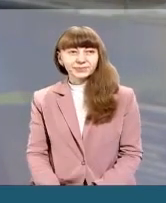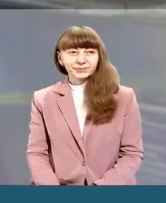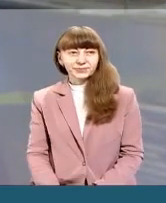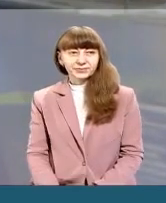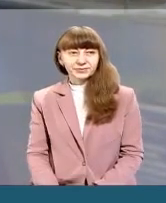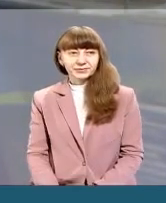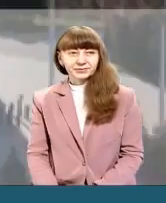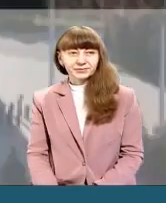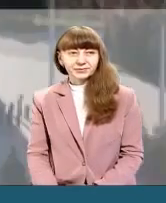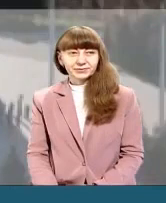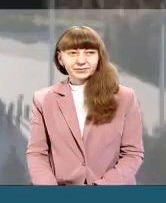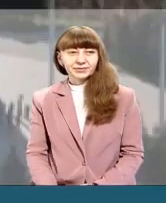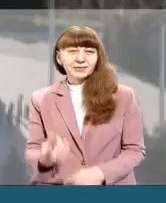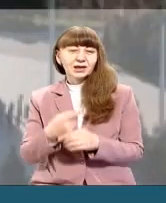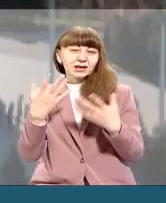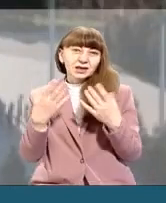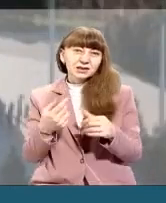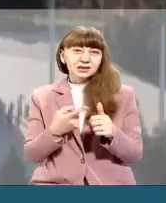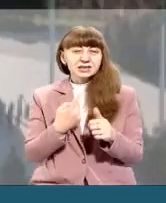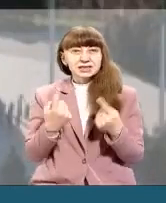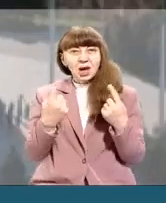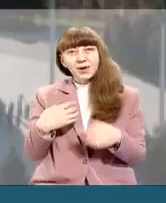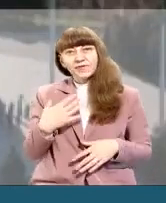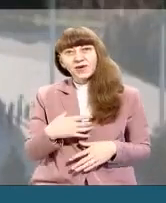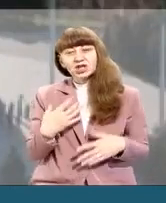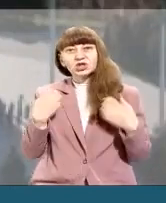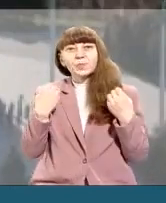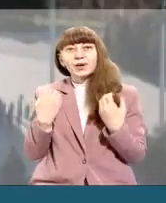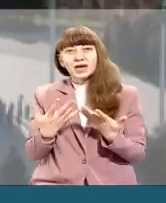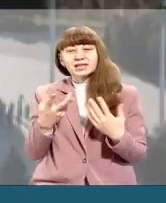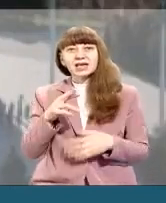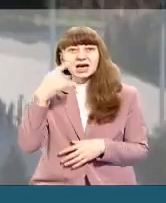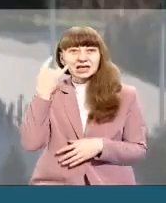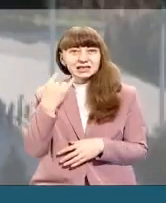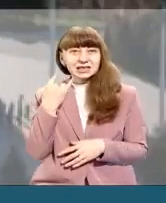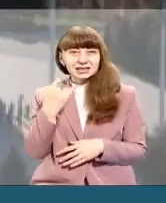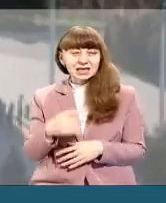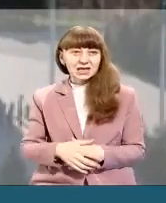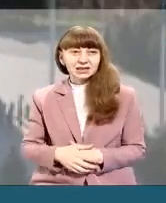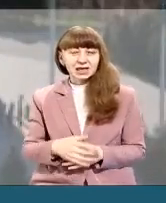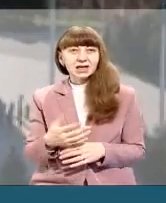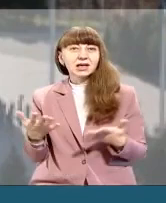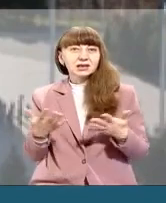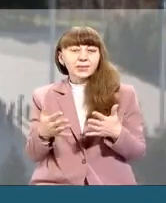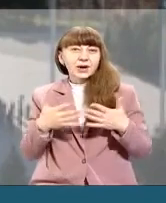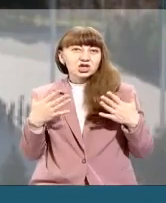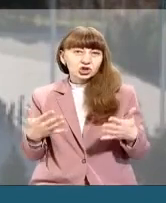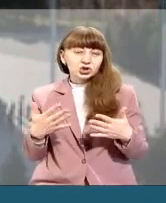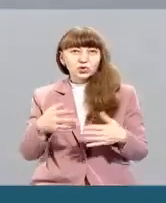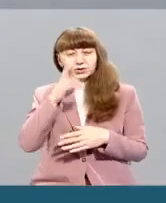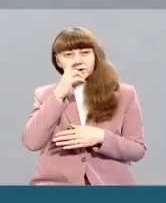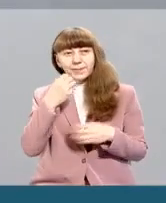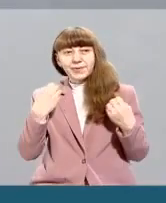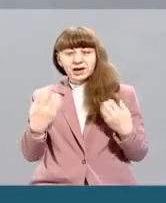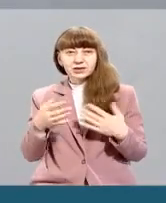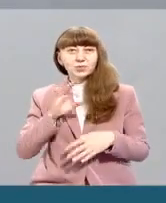конкурентоспособными. Этот день считается самым важным праздником для казахстанцев. Как и большинство государственных праздников, используется